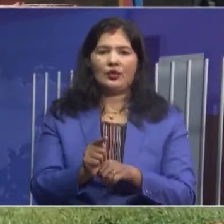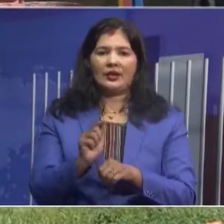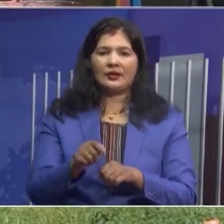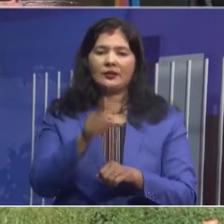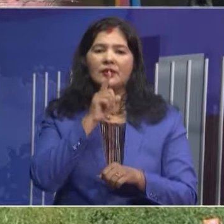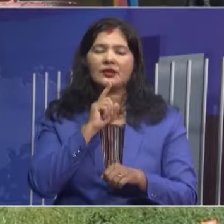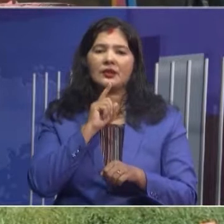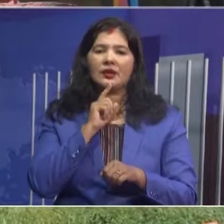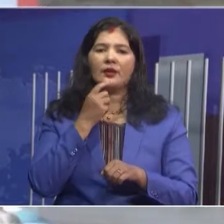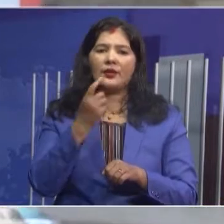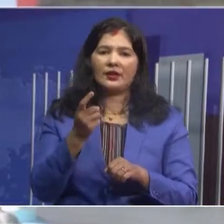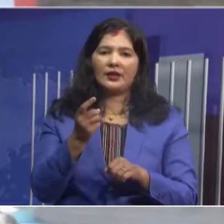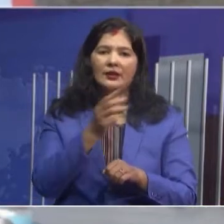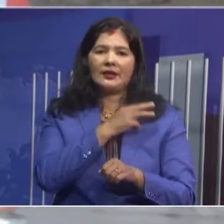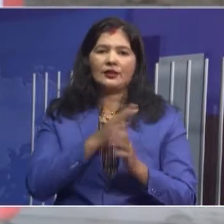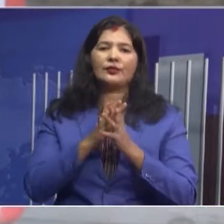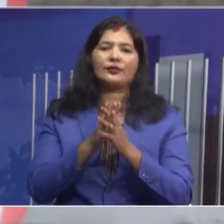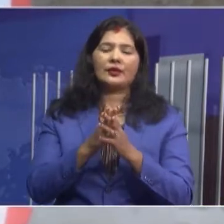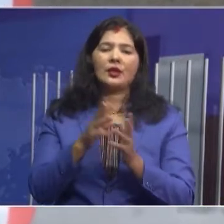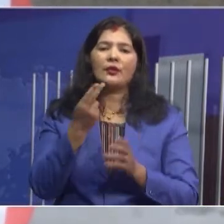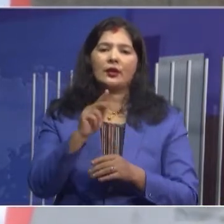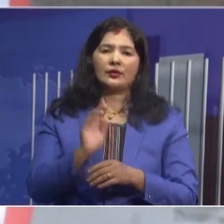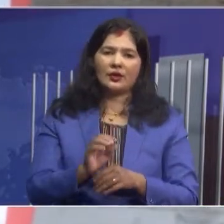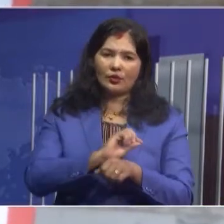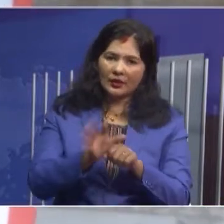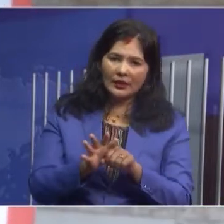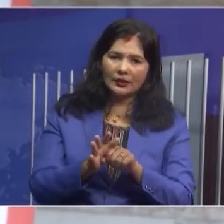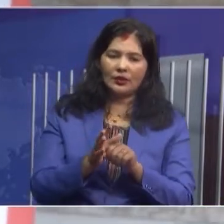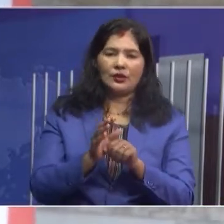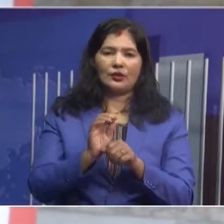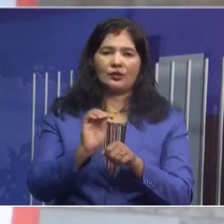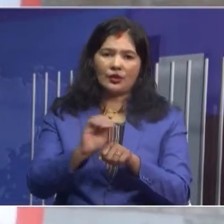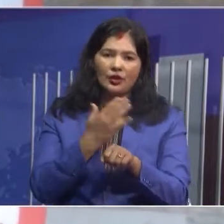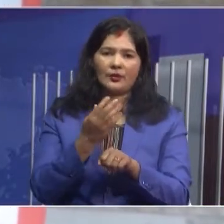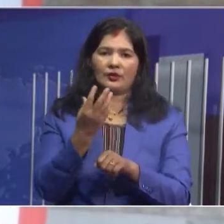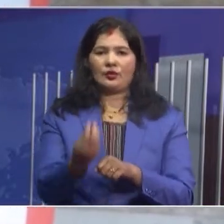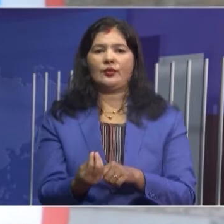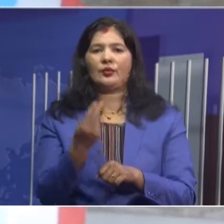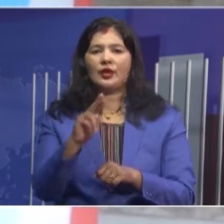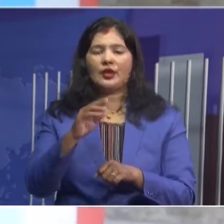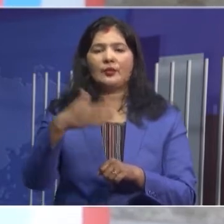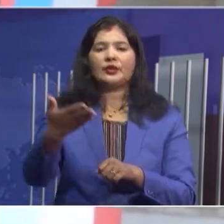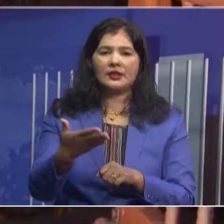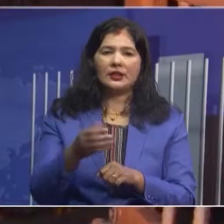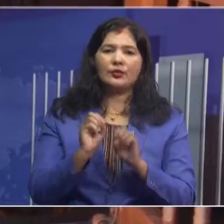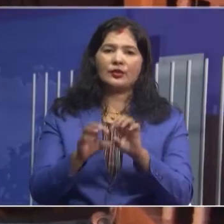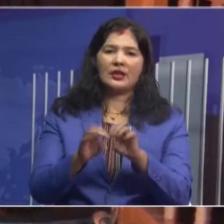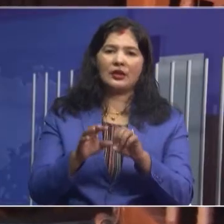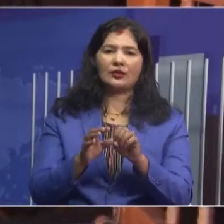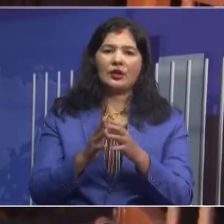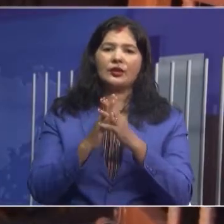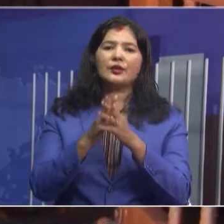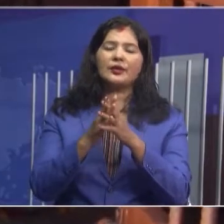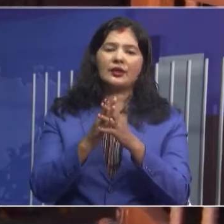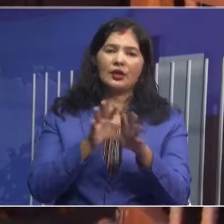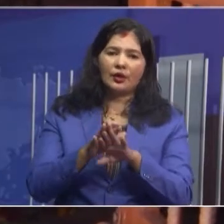भने भक्तजनहरूको भीड बढेको छ। कोरोना संक्रमणको दरमा कम भएपछि शक्तिपीठमा पूजा आशा गर्नेहरूको भीड